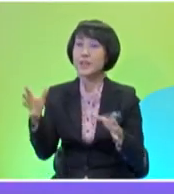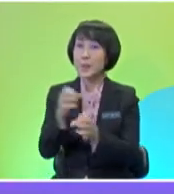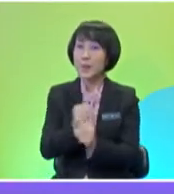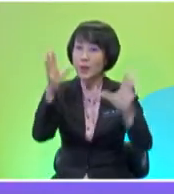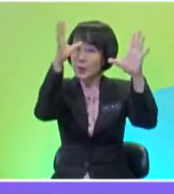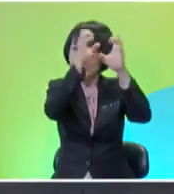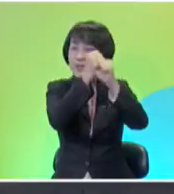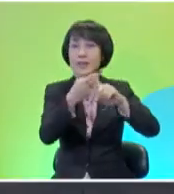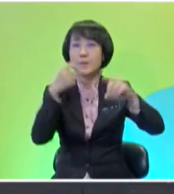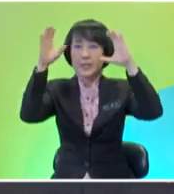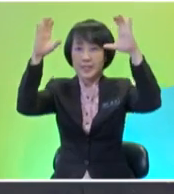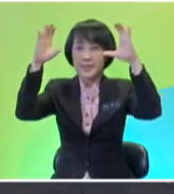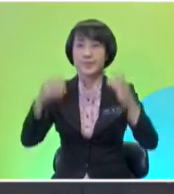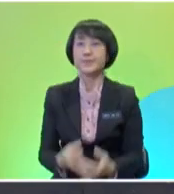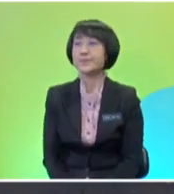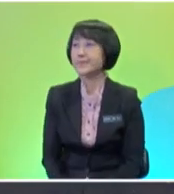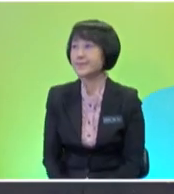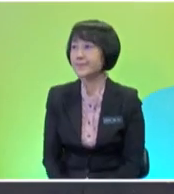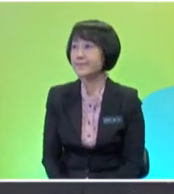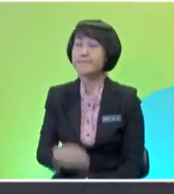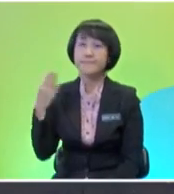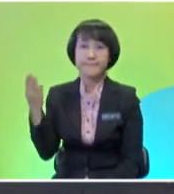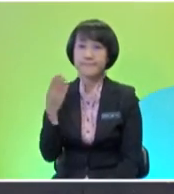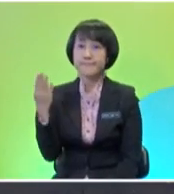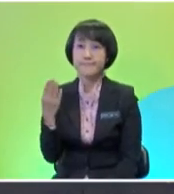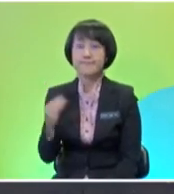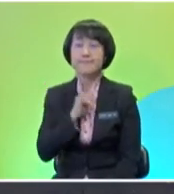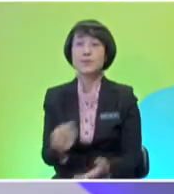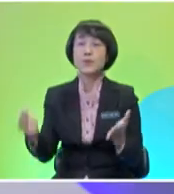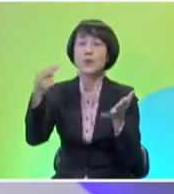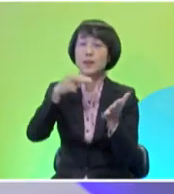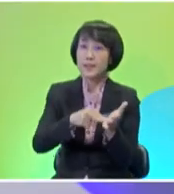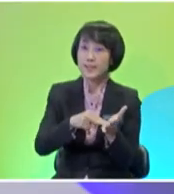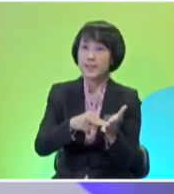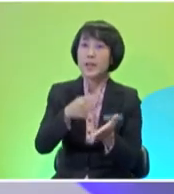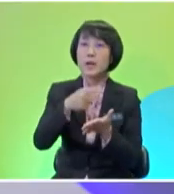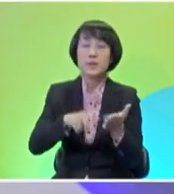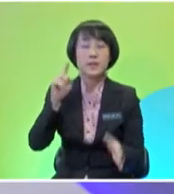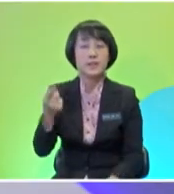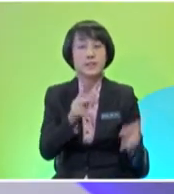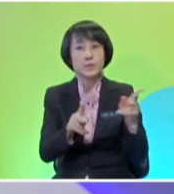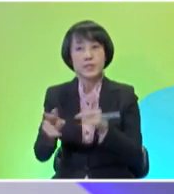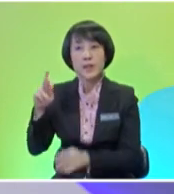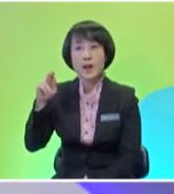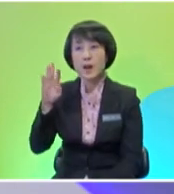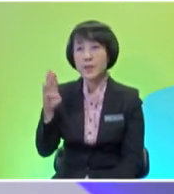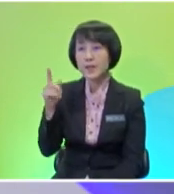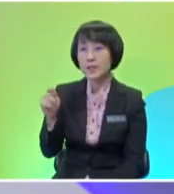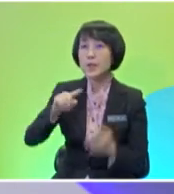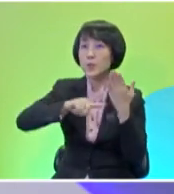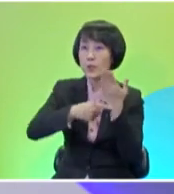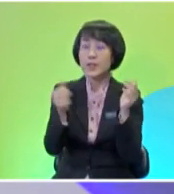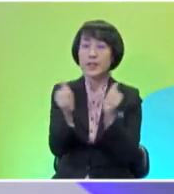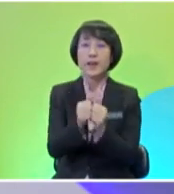Cikgu Suhailah, silakan. Okey. Macam biasa, okey, saya ulang lagi sekali. Okey, apa saja projek reka bentuk dan teknologi mesti bermula dengan